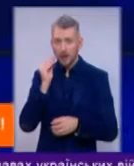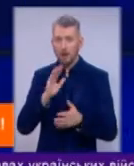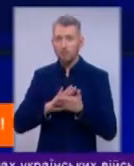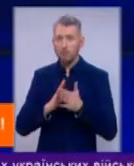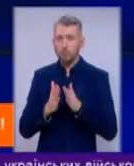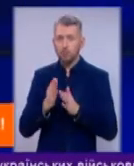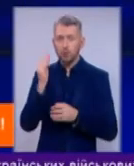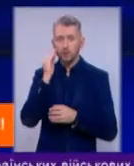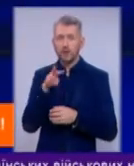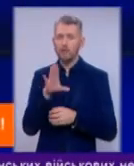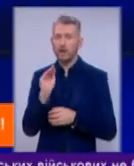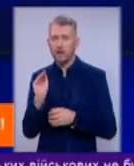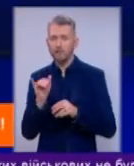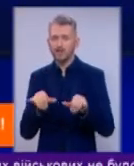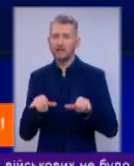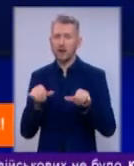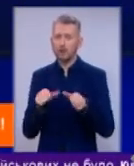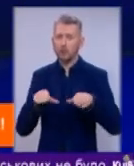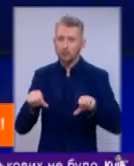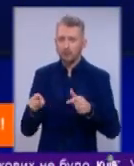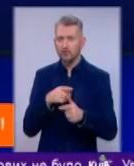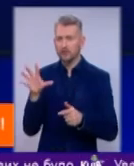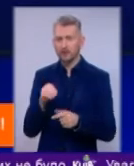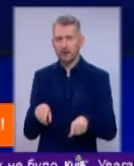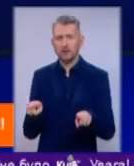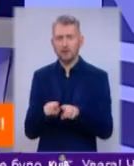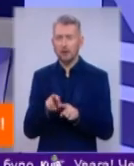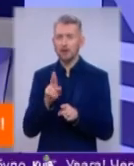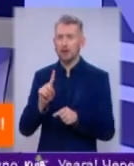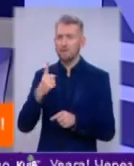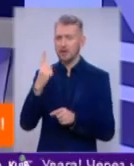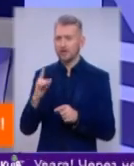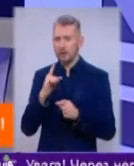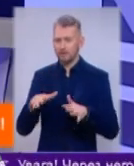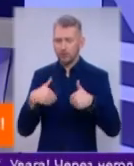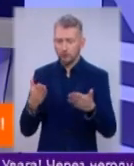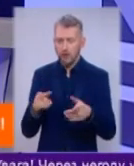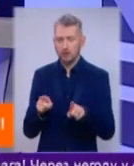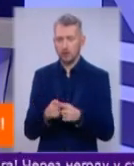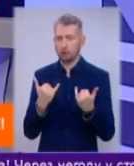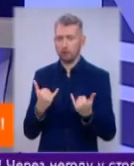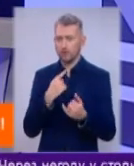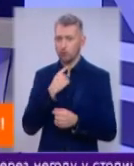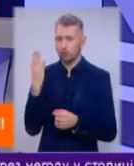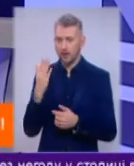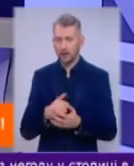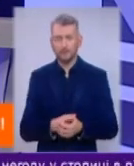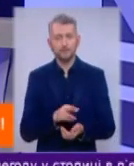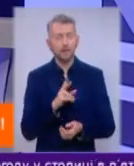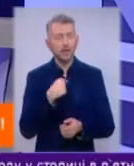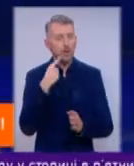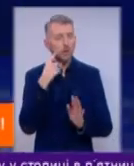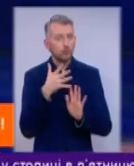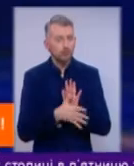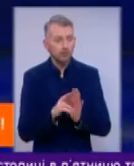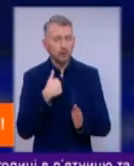позиція МВФ і Венеціанської комісії? Чи все так, як по перший раз його презентували, так і сьогодні його проголосували? Наскільки я розумію, наскільки я